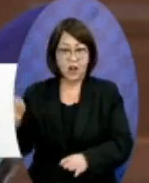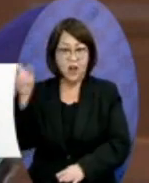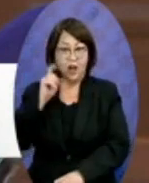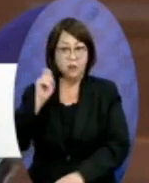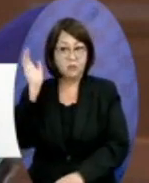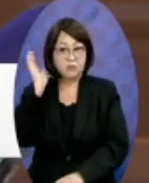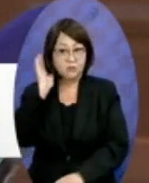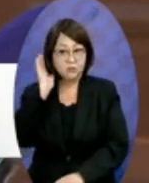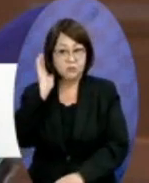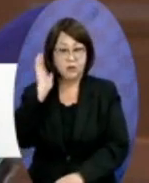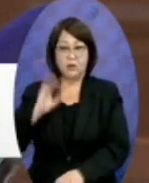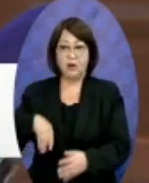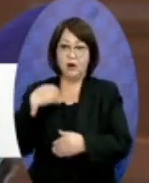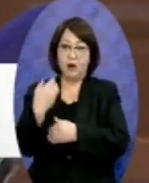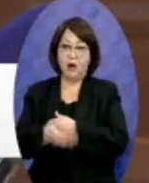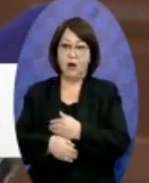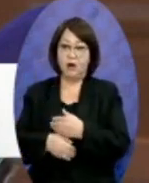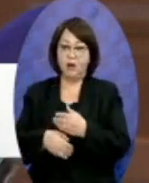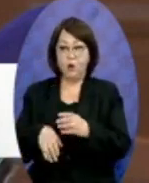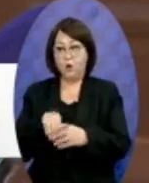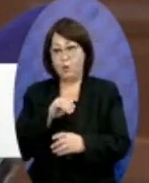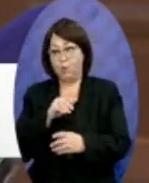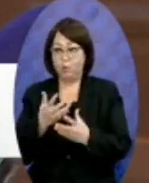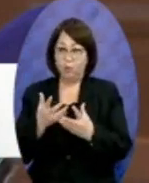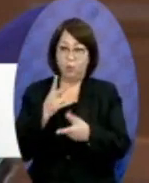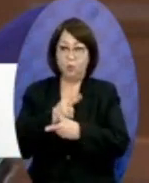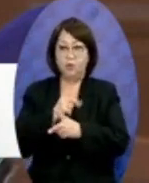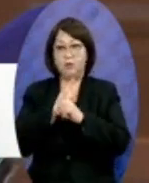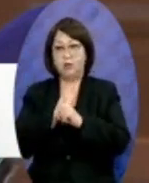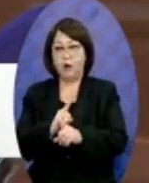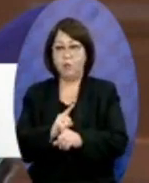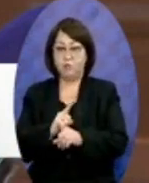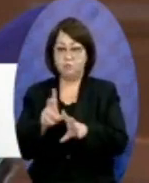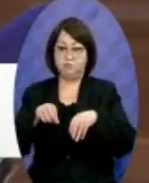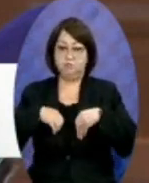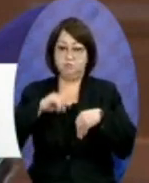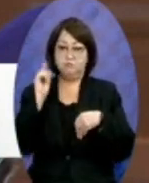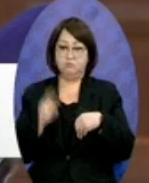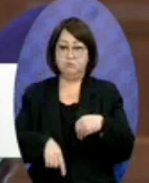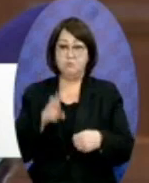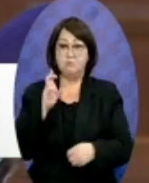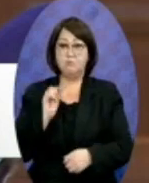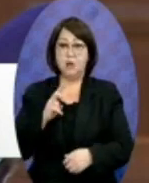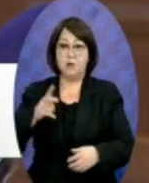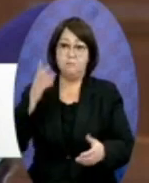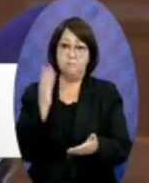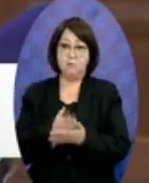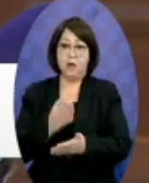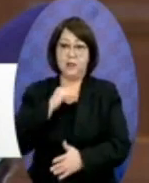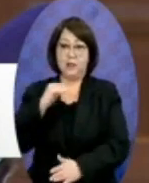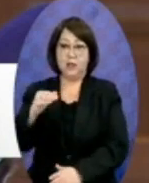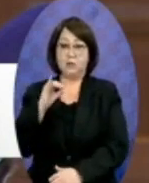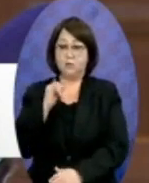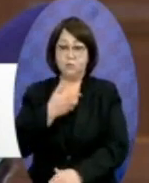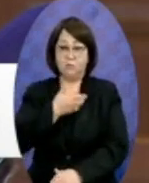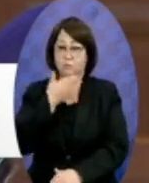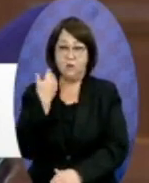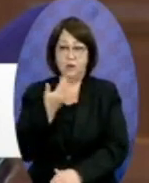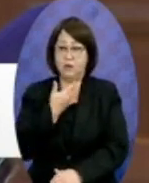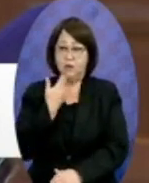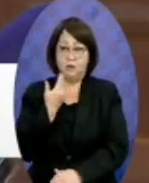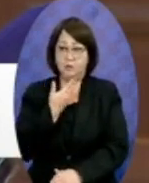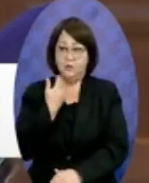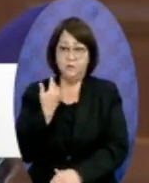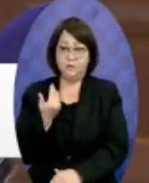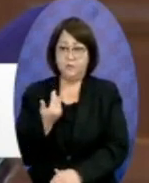гарсны дараа энэ асуудлыг бол би одоо тэр хуулийн дагуу бол хүлээж авахд одоо билээ. Энэ дээр татгалзаад байх юм бол байхгүй. Тэрнээс би